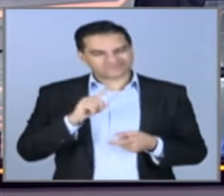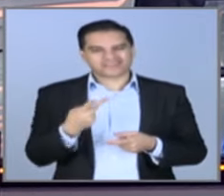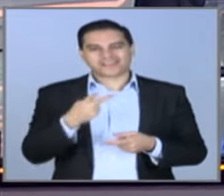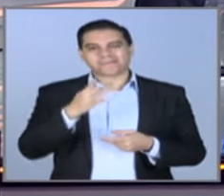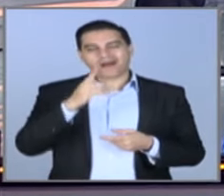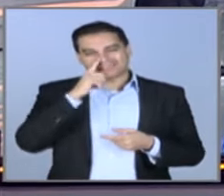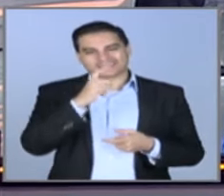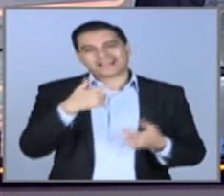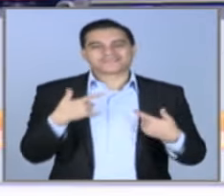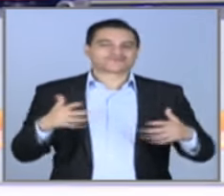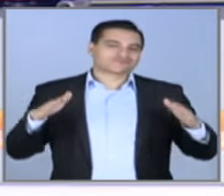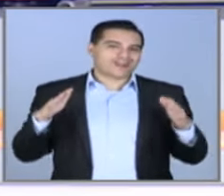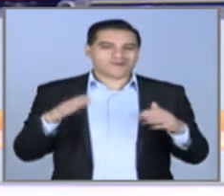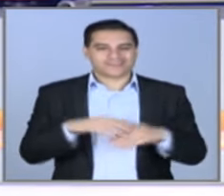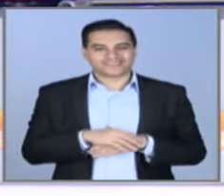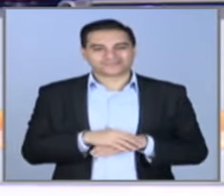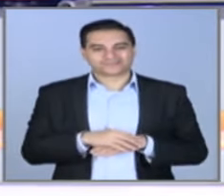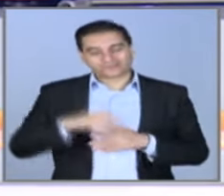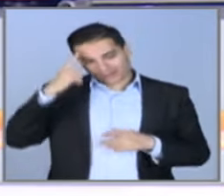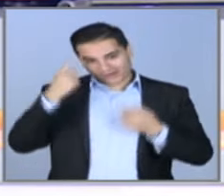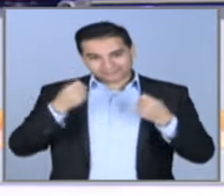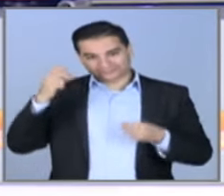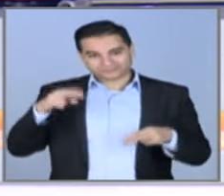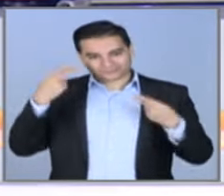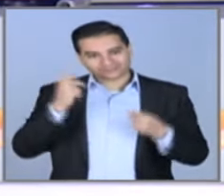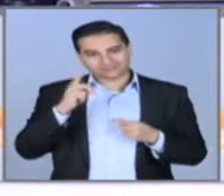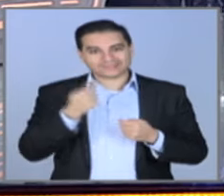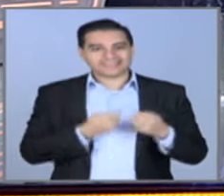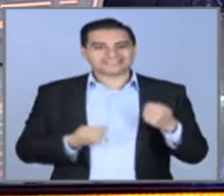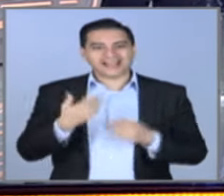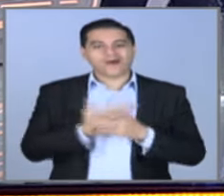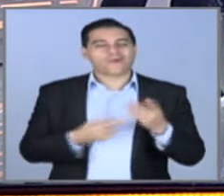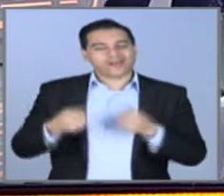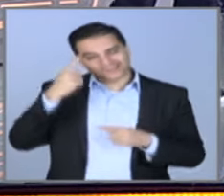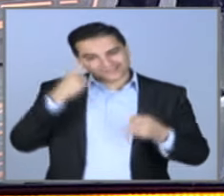الضغط؟ الولاد طبعا. هو في ضغط تاني خالص الولاد.